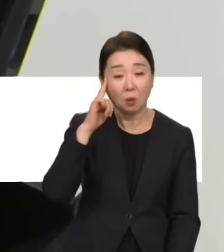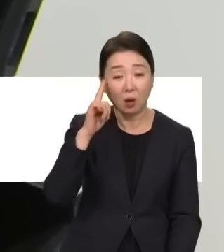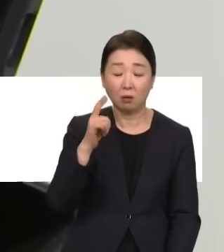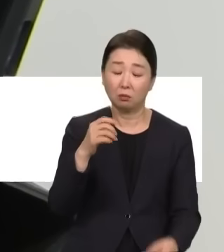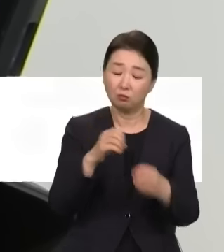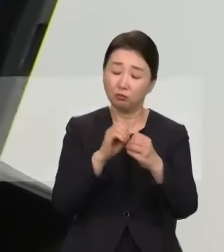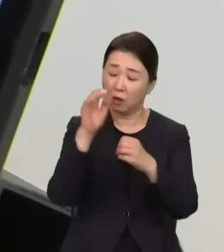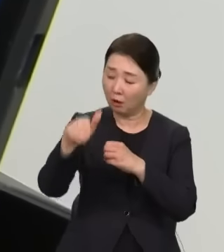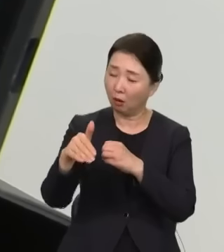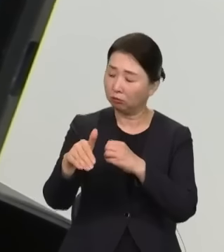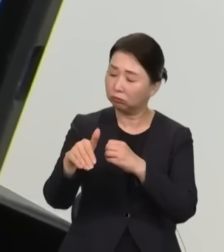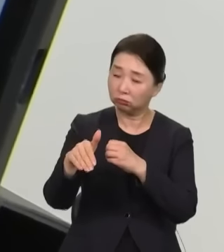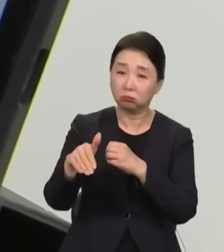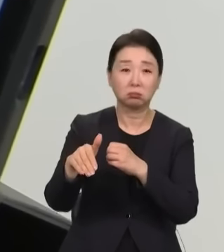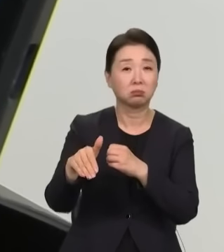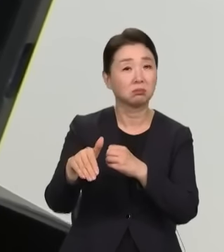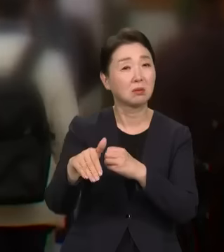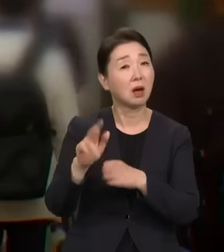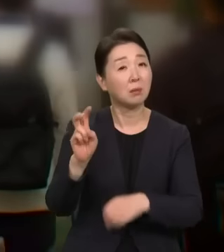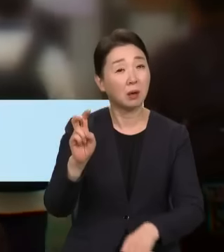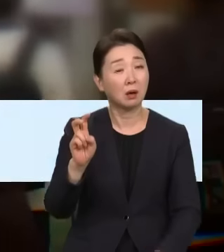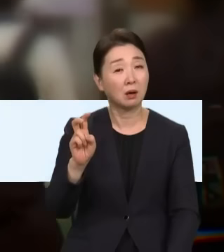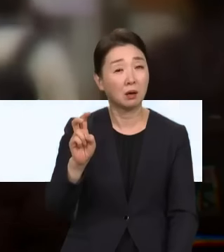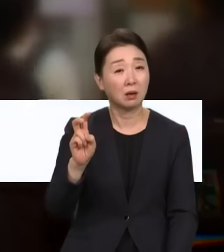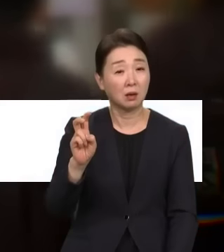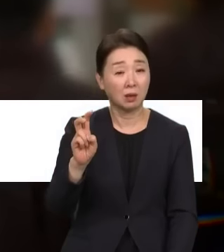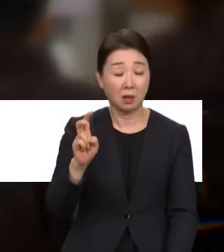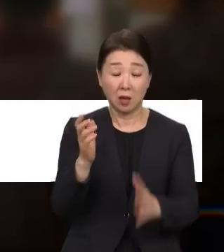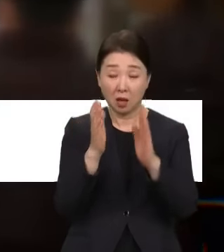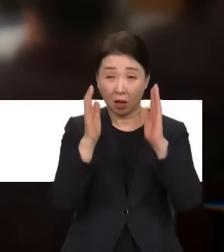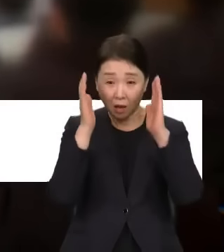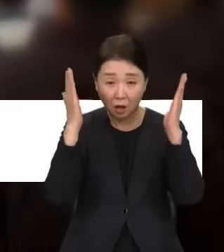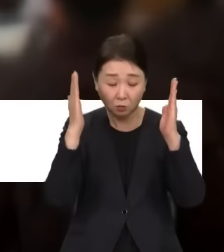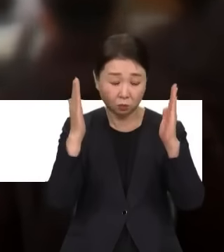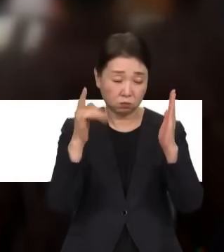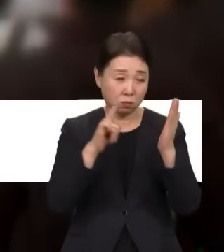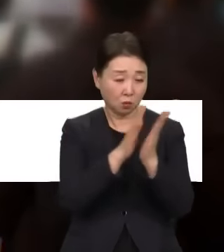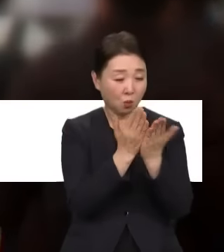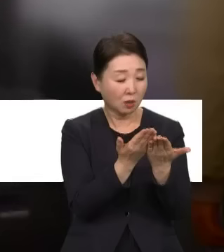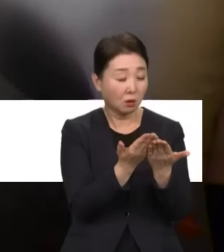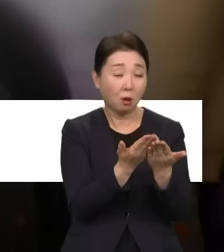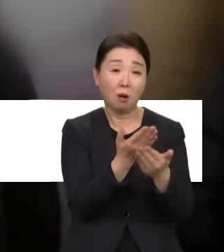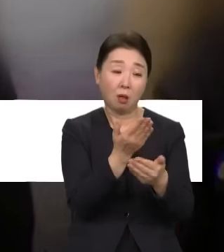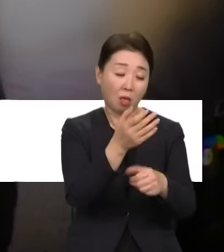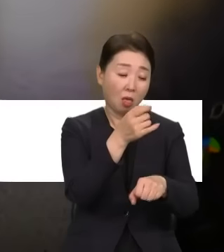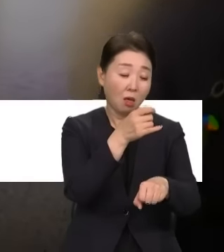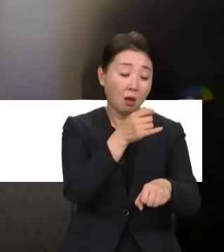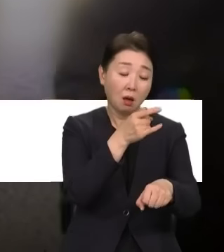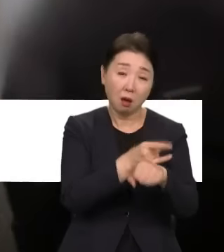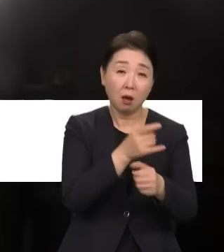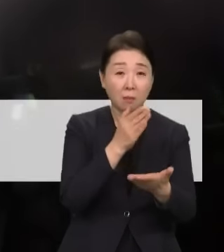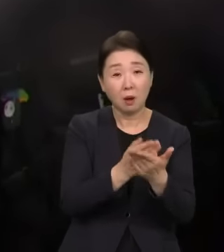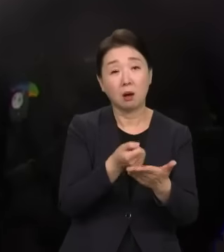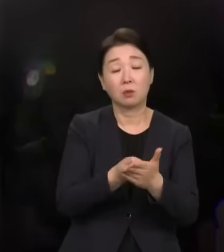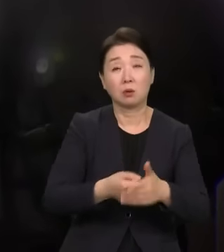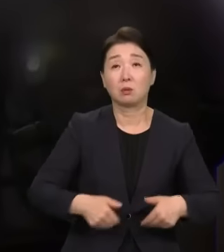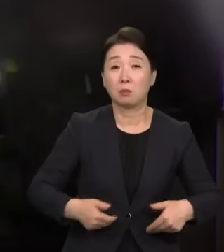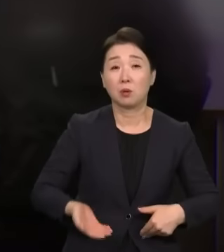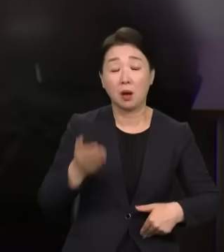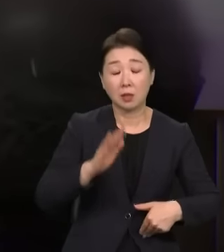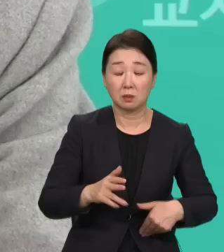않을까는. 각 학교에서 어떤 교과서를 쓸지 결정해야 하는데 교사가 준비할 수 있는 시간이 부족하다는